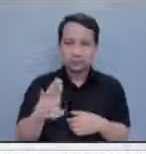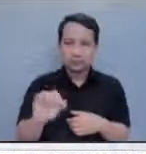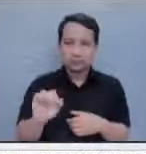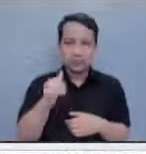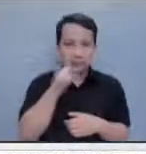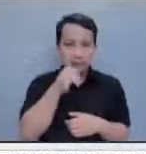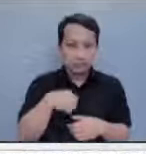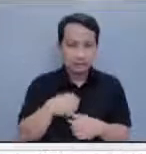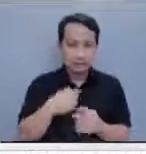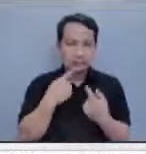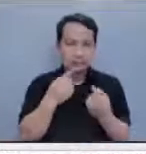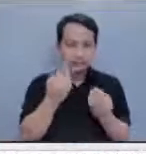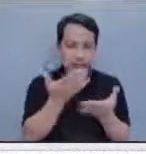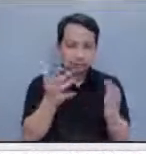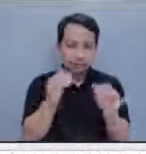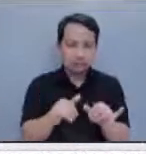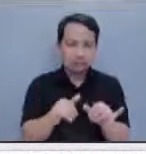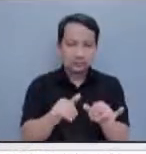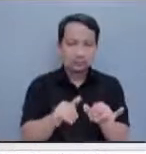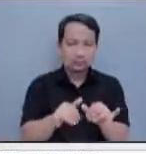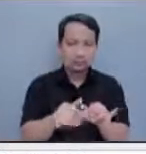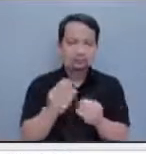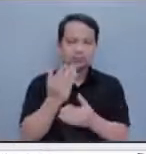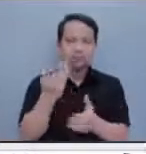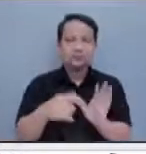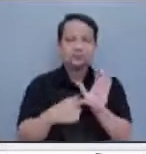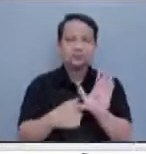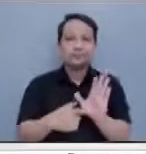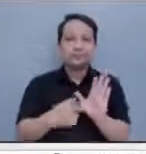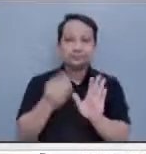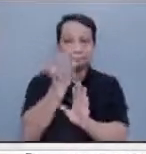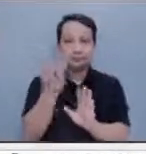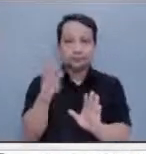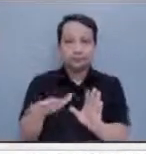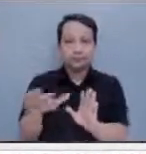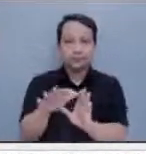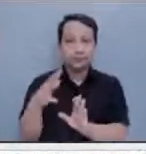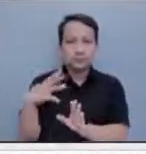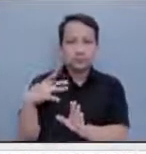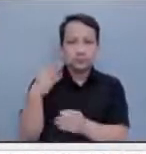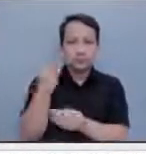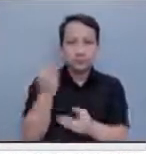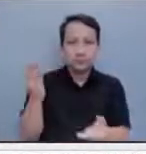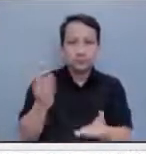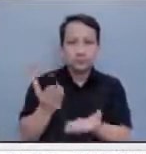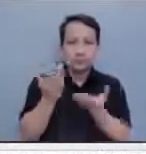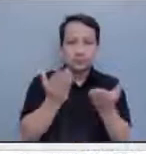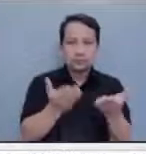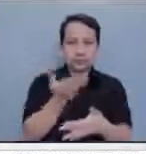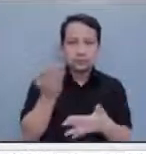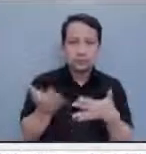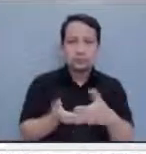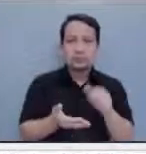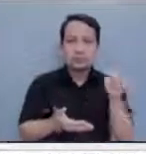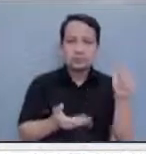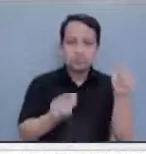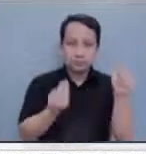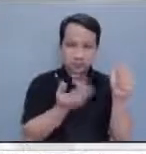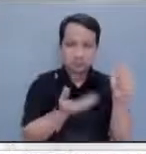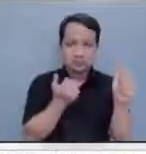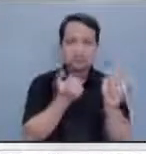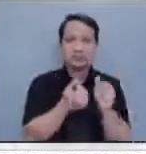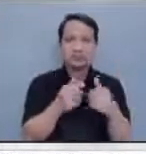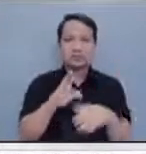kahapon. Nananatiling nakadetine ang mga naarestong suspect habang hinihintay ang kasong isasampa laban sa kanila kaugnay sa paglabag